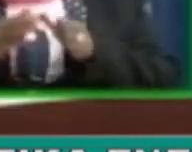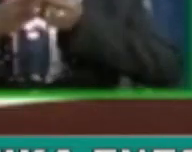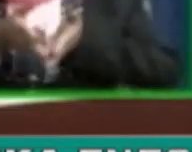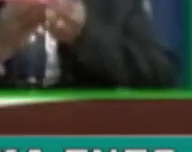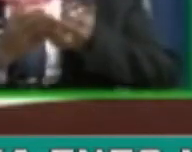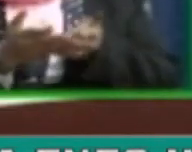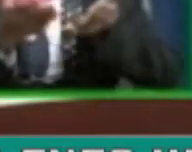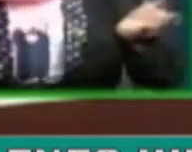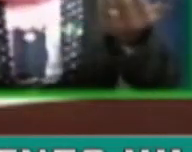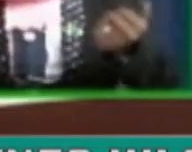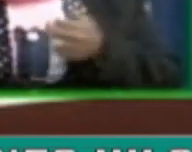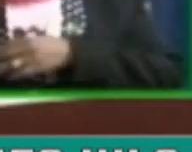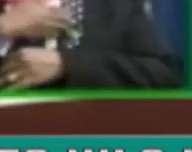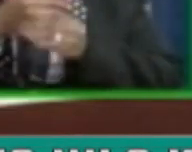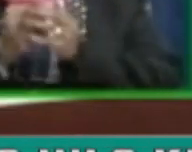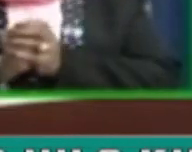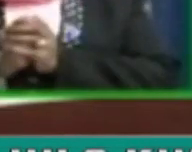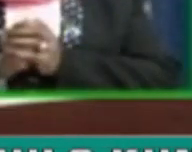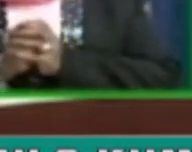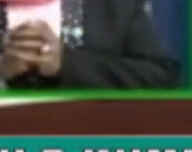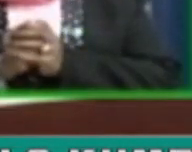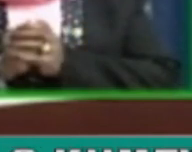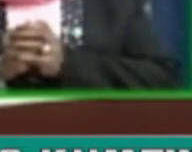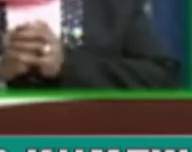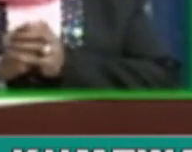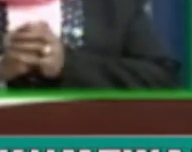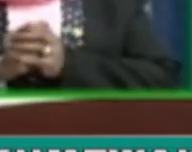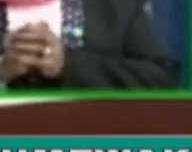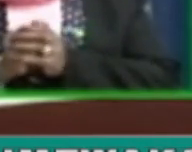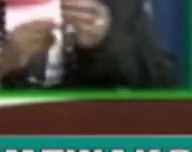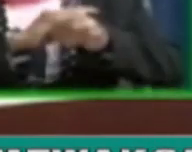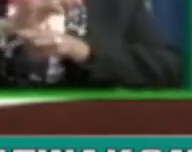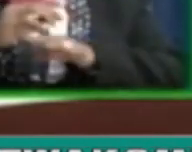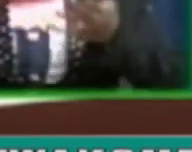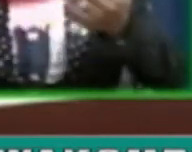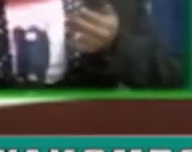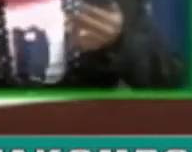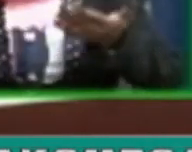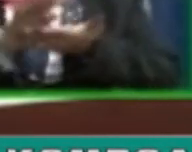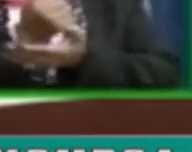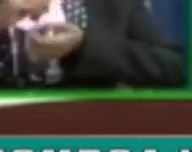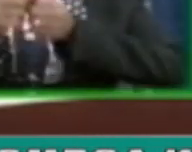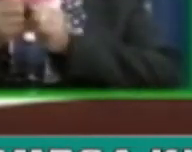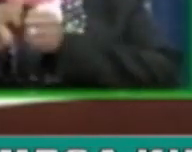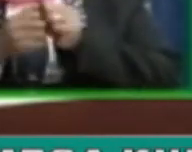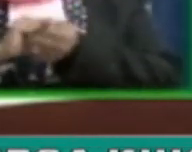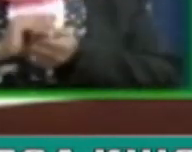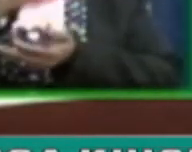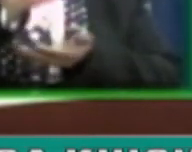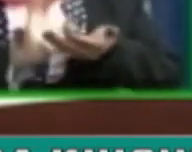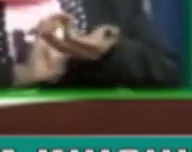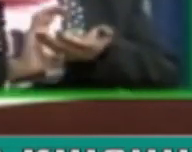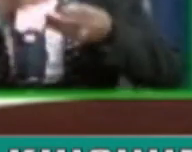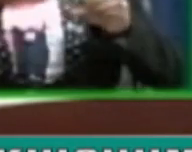na hili linawezekana Zanzibar, na hili likiwezekana Zanzibar itaweza kuondokana na tatizo la upungufu wa